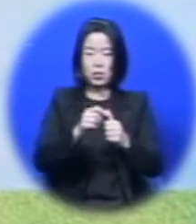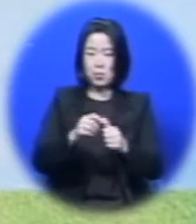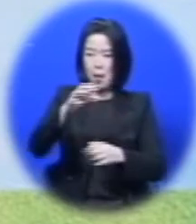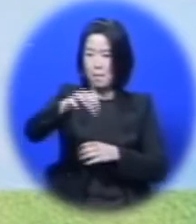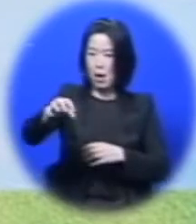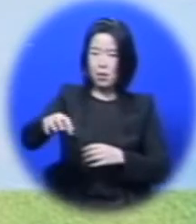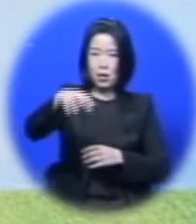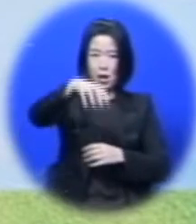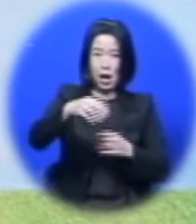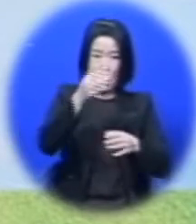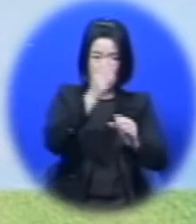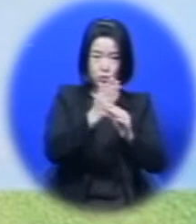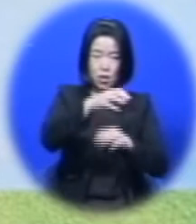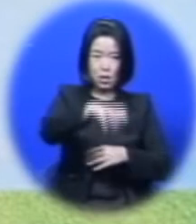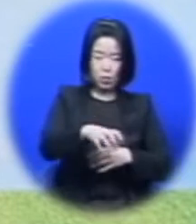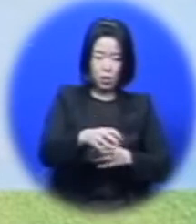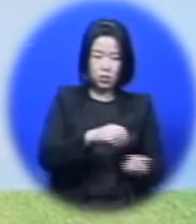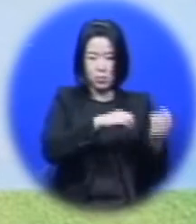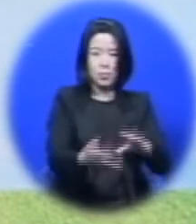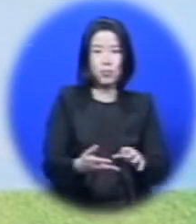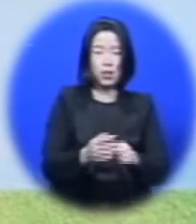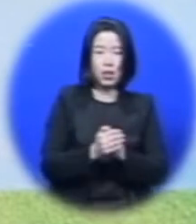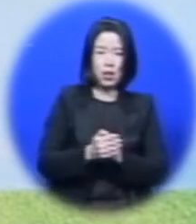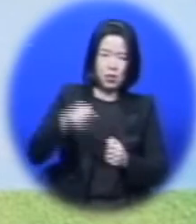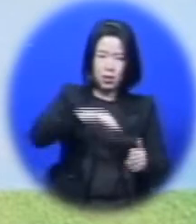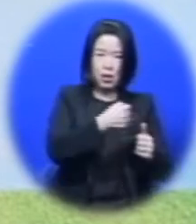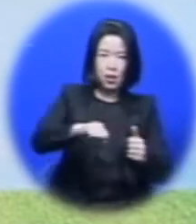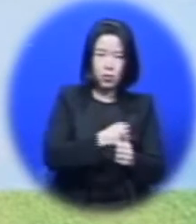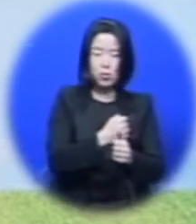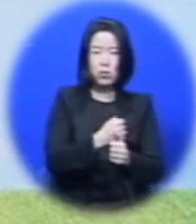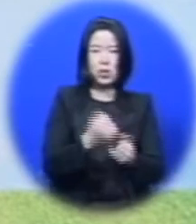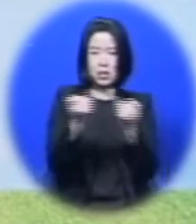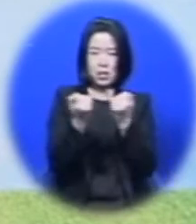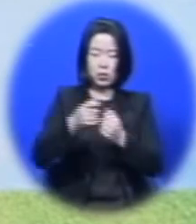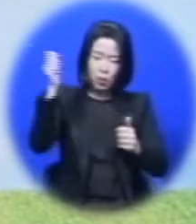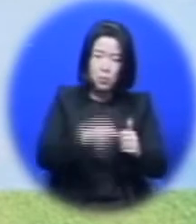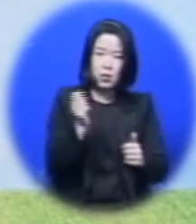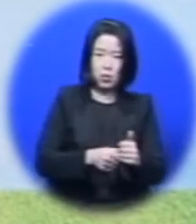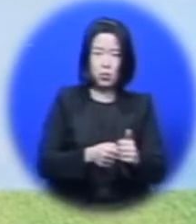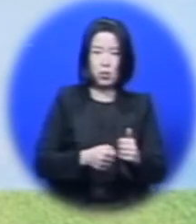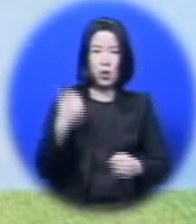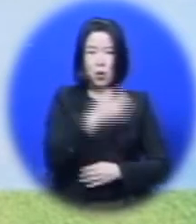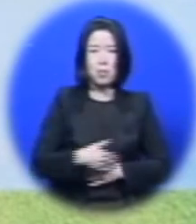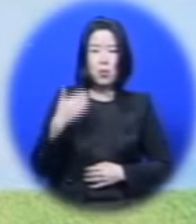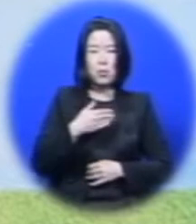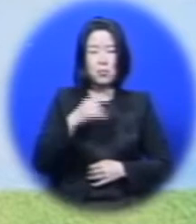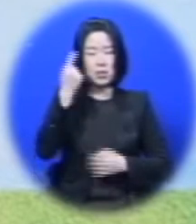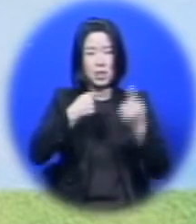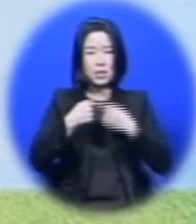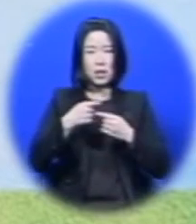치고, 여인들은 매를 때리고, 겨우 몸이 좀 아물던 것마저 다